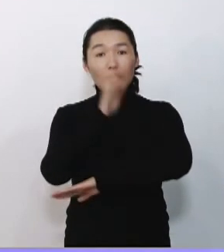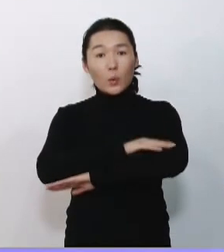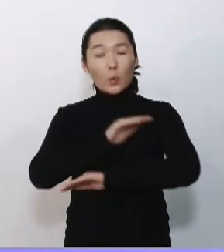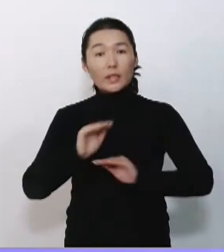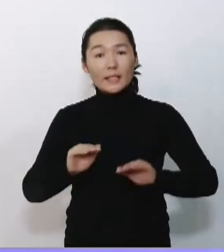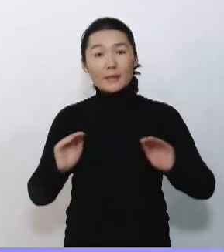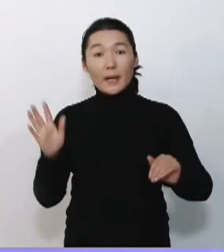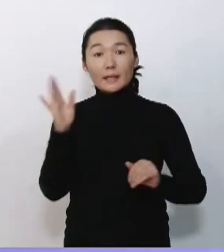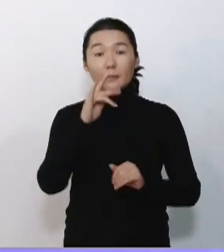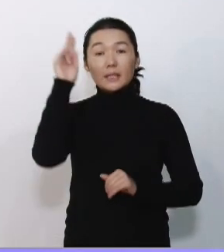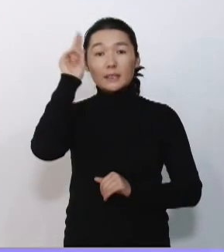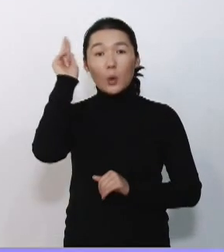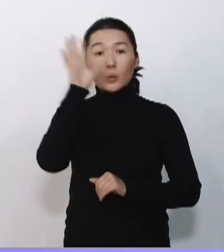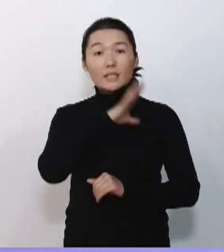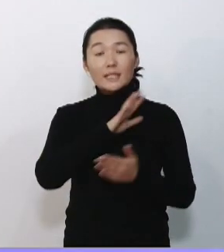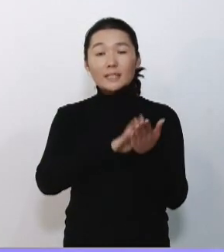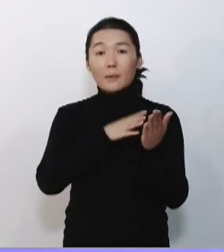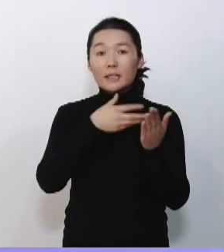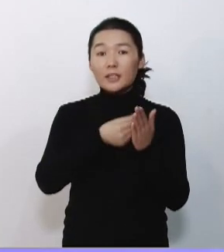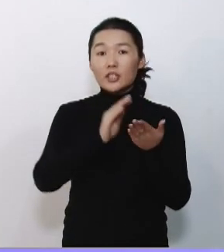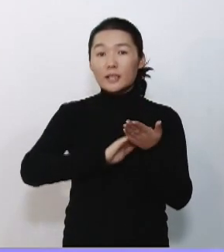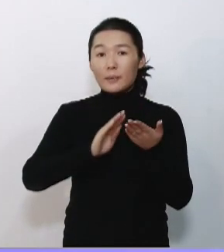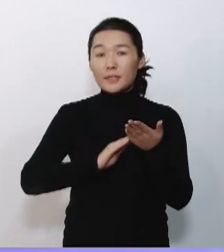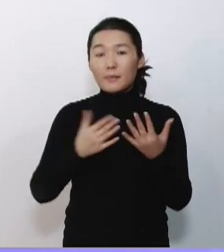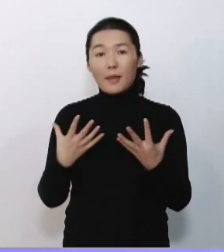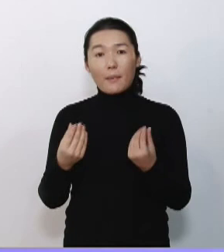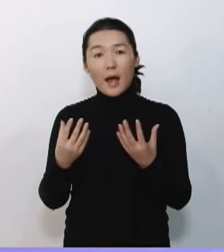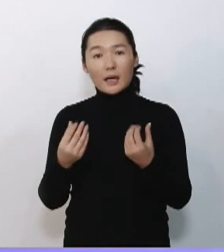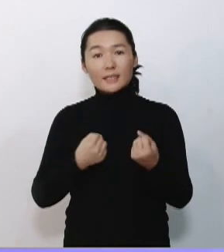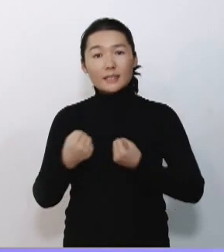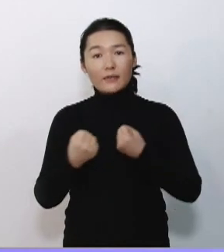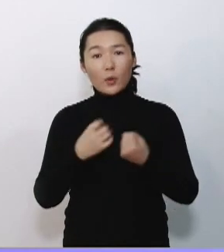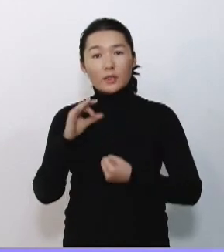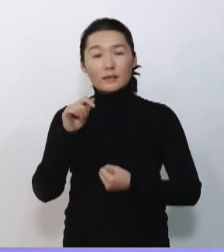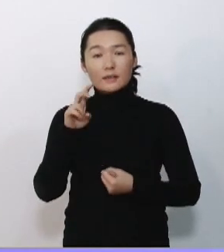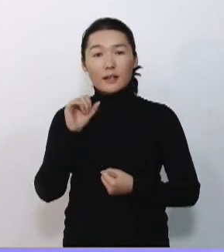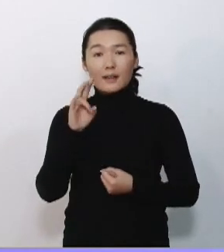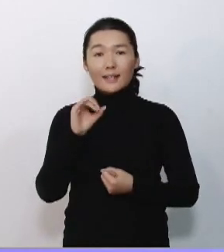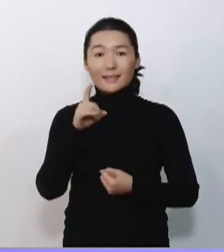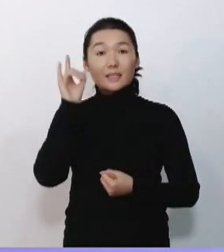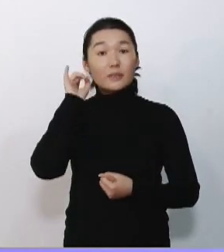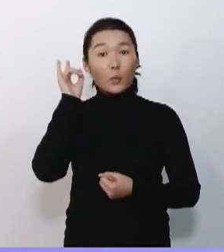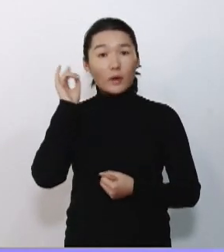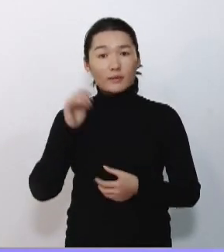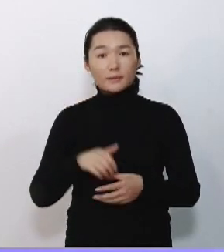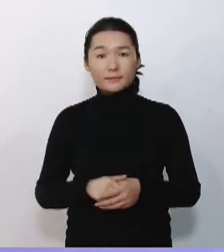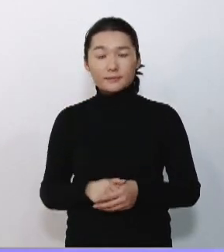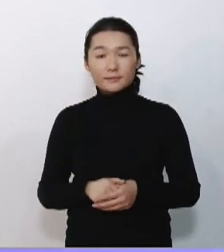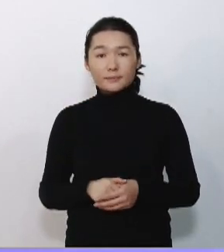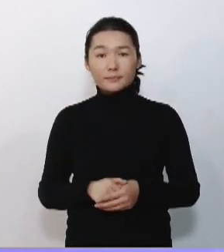ребята, мы научились обозначать на письме мягкость и твердость согласных звуков.